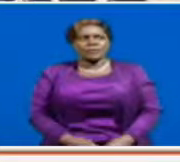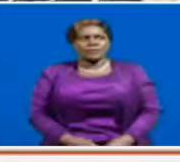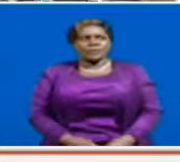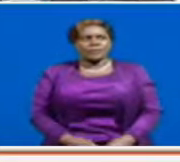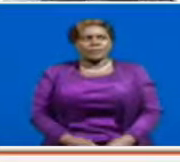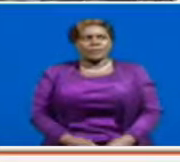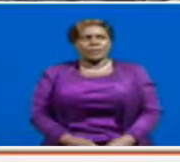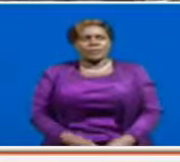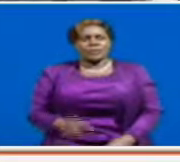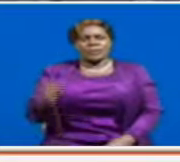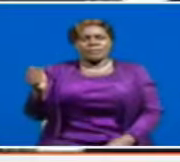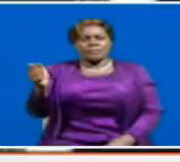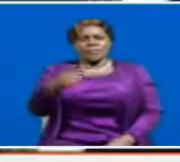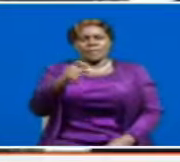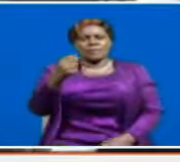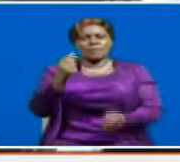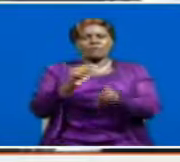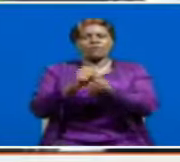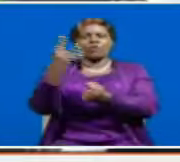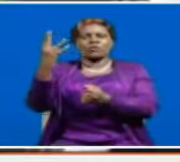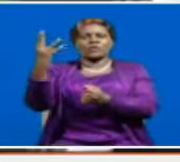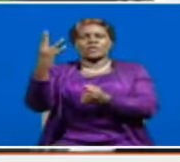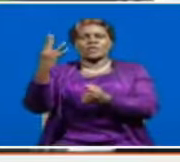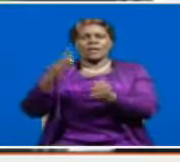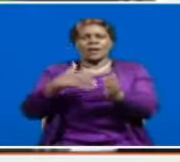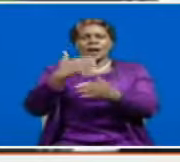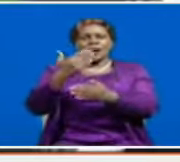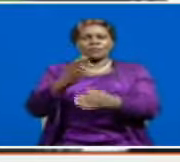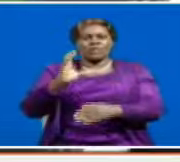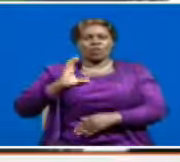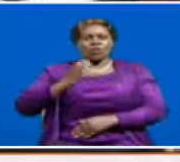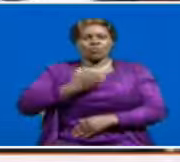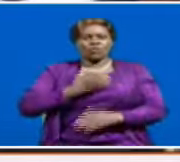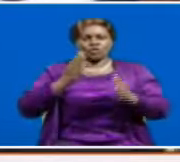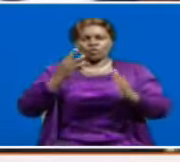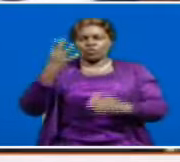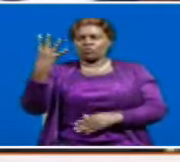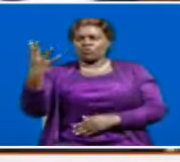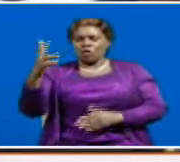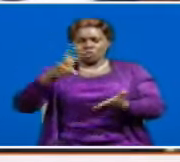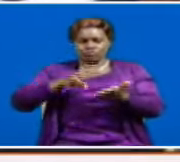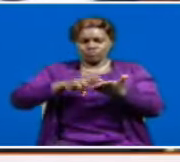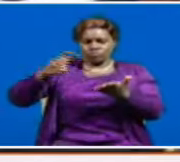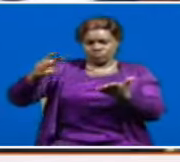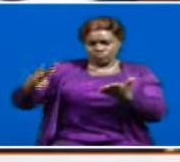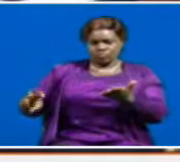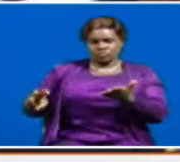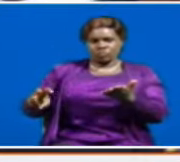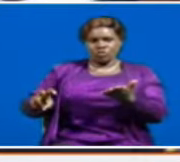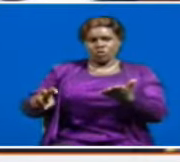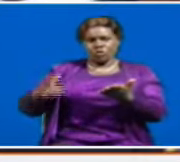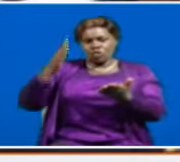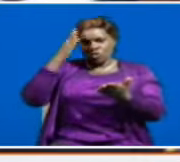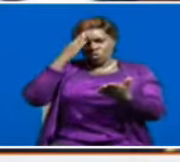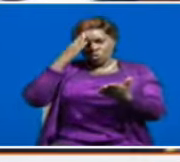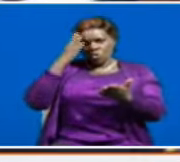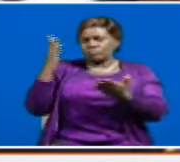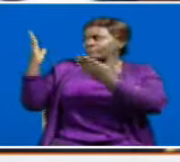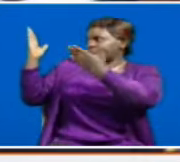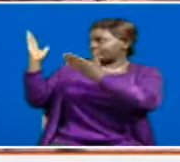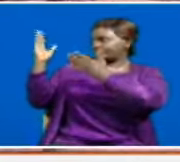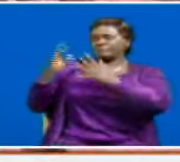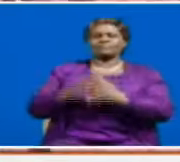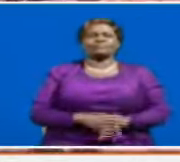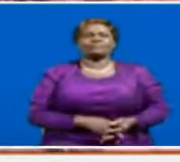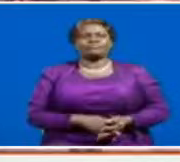Ni takriban miezi 14 sasa tangu kujiuzulu kwa makamishna wanne wa IEBC waliojulikana kwa jina la Cherera